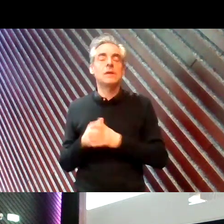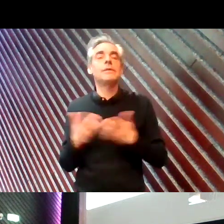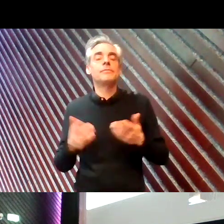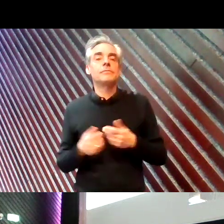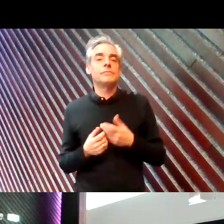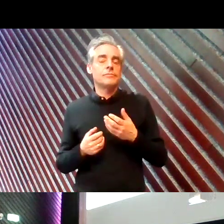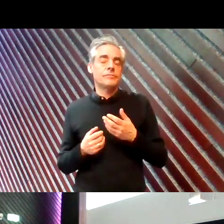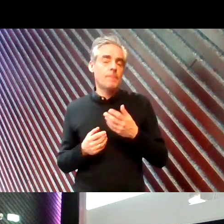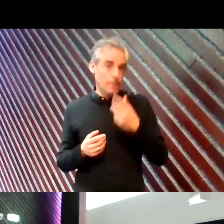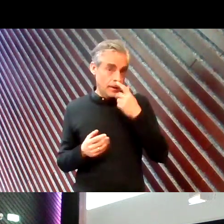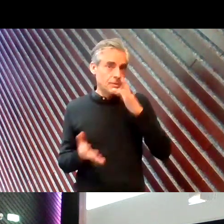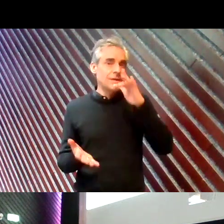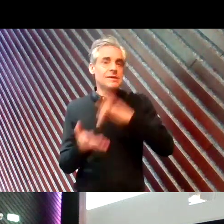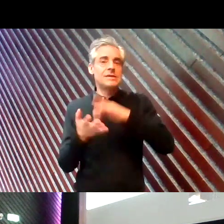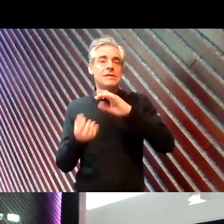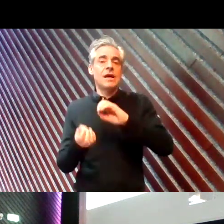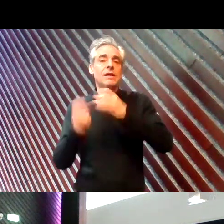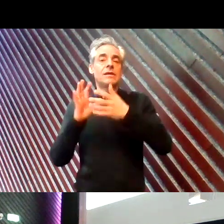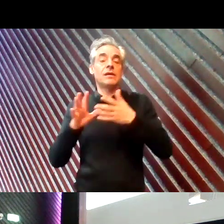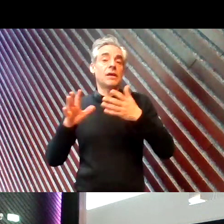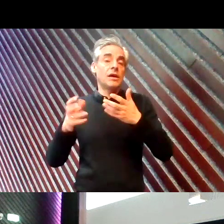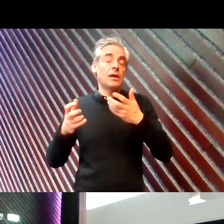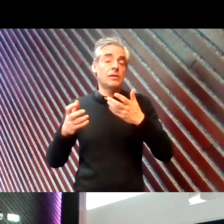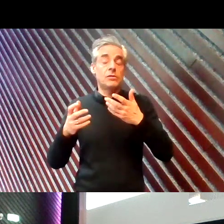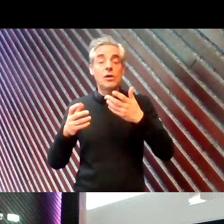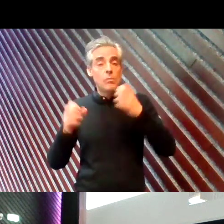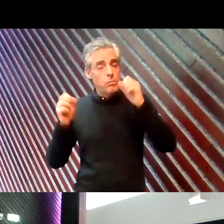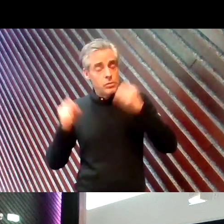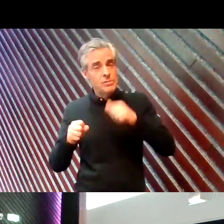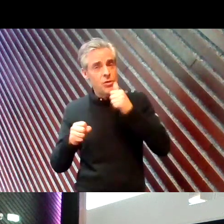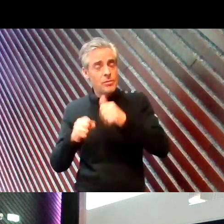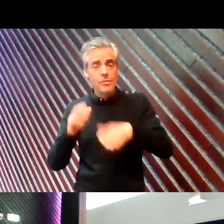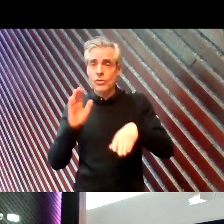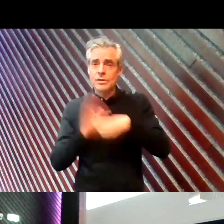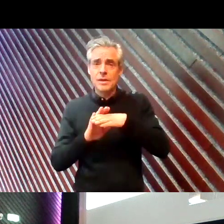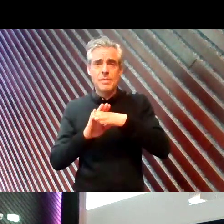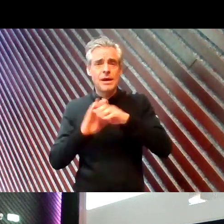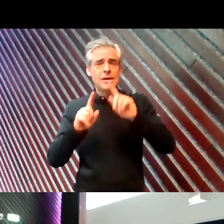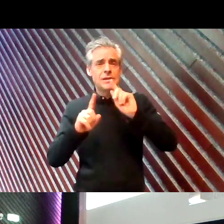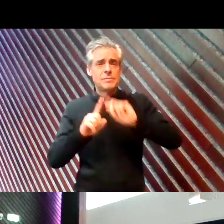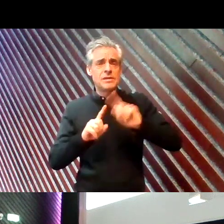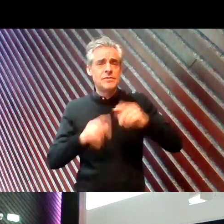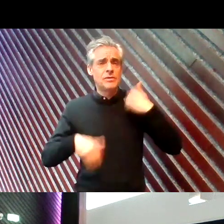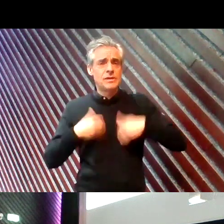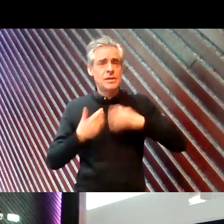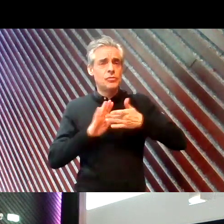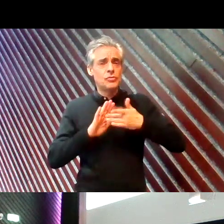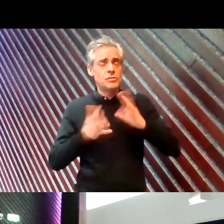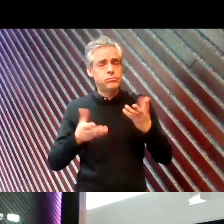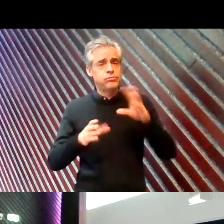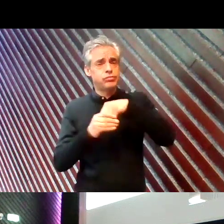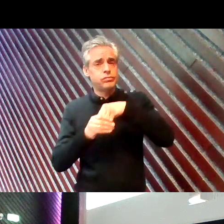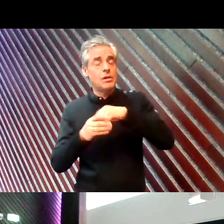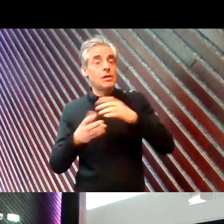donc ce que je disais c'est que sur les sites grands publics que les sites grands publics puissent prendre en compte plus de spécificités et de tous les handicaps